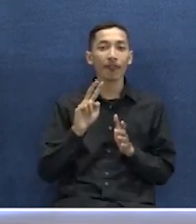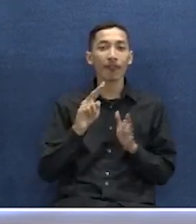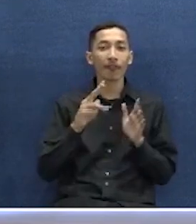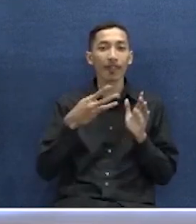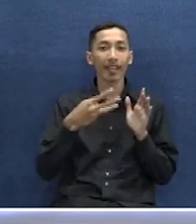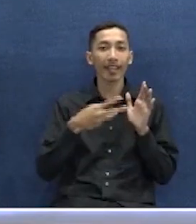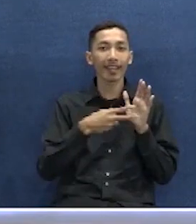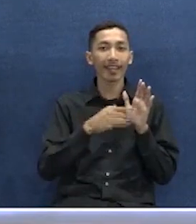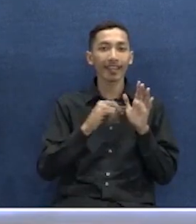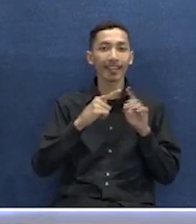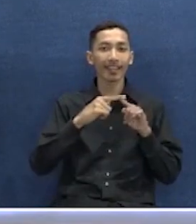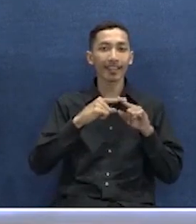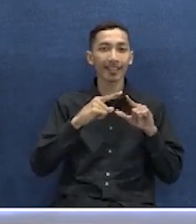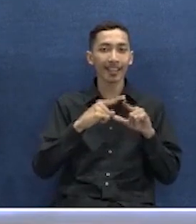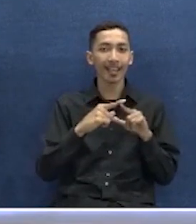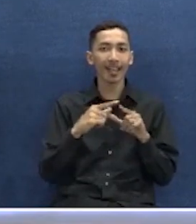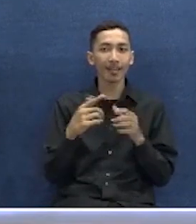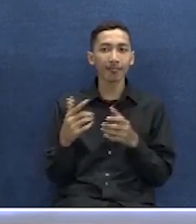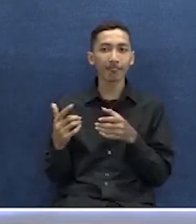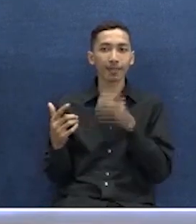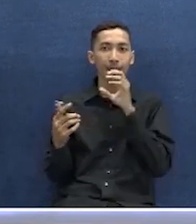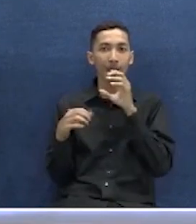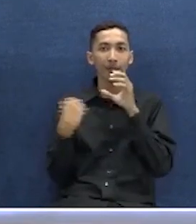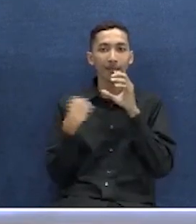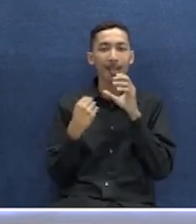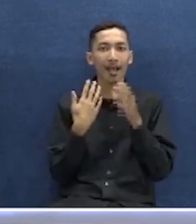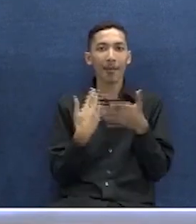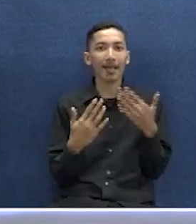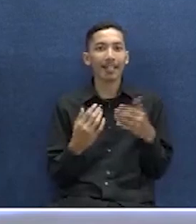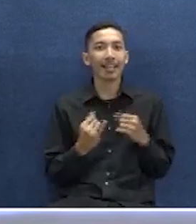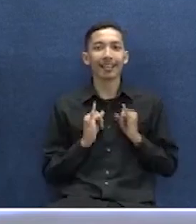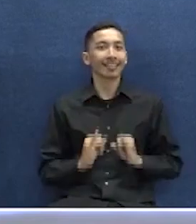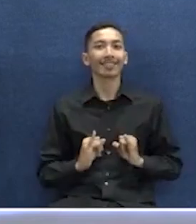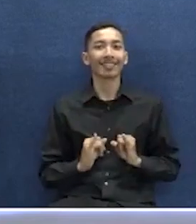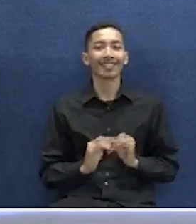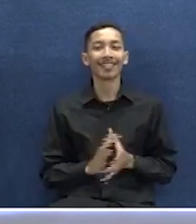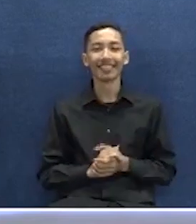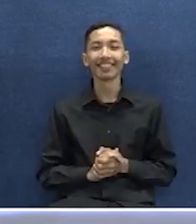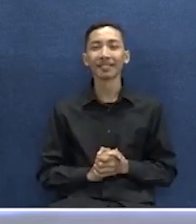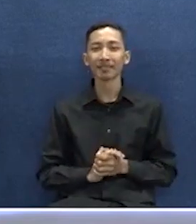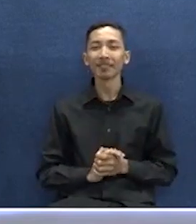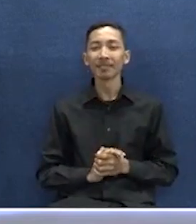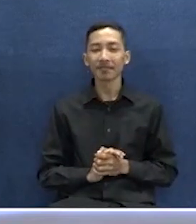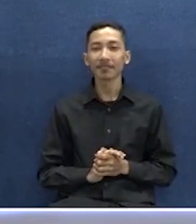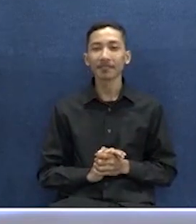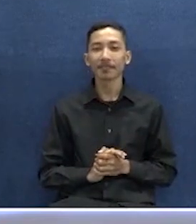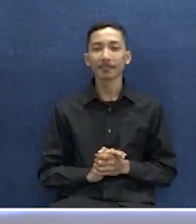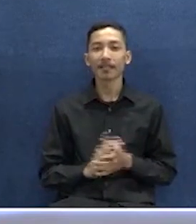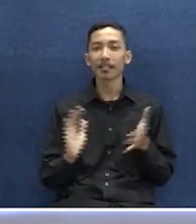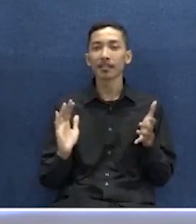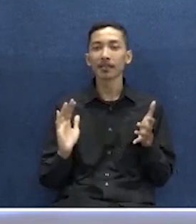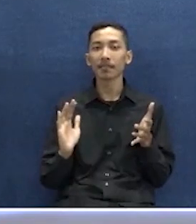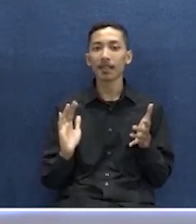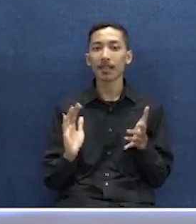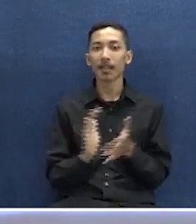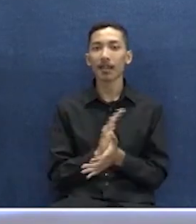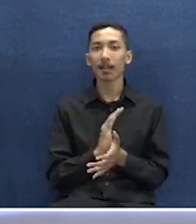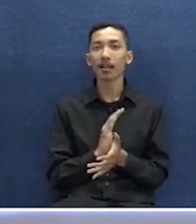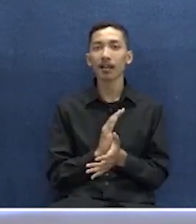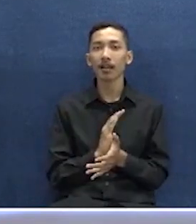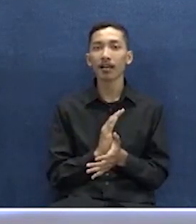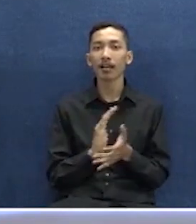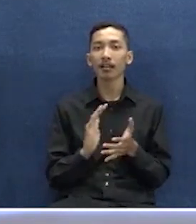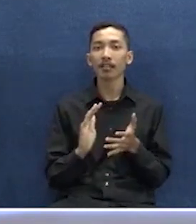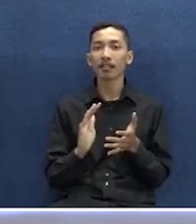suami harus lebih ikhlas juga baik waktunya tinggal sedikit lagi saya akan kasih kesempatan buat constipen Irfan juga